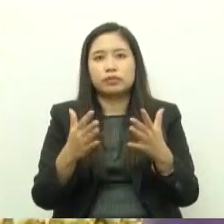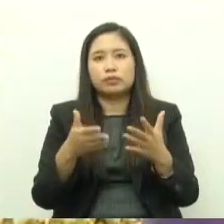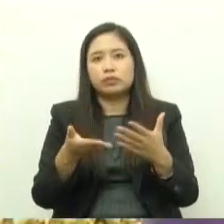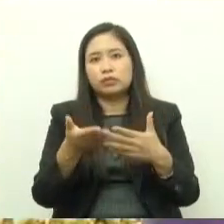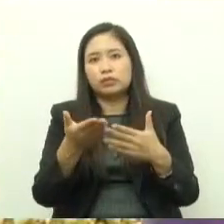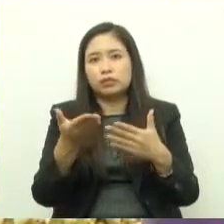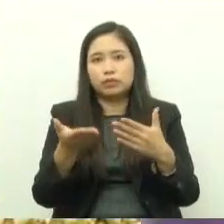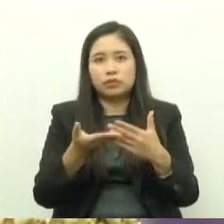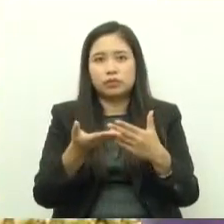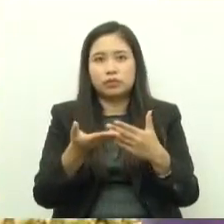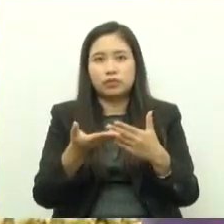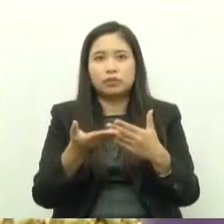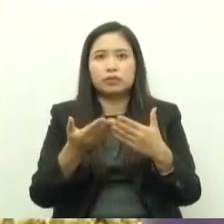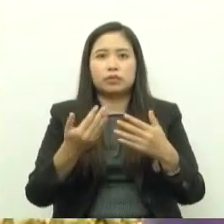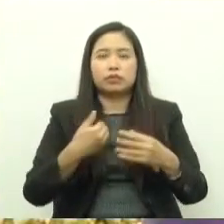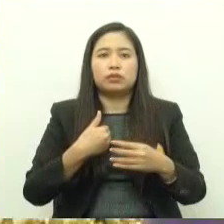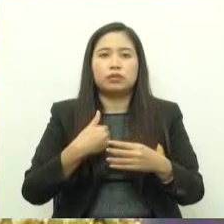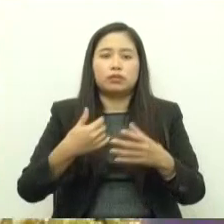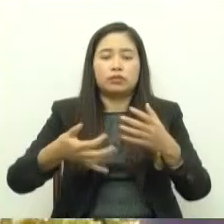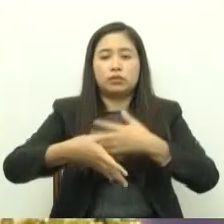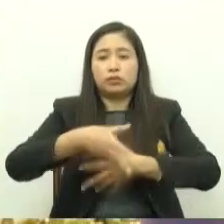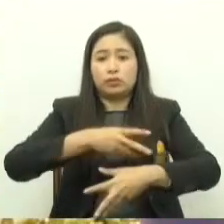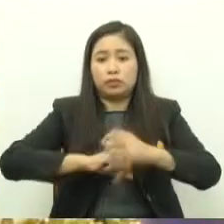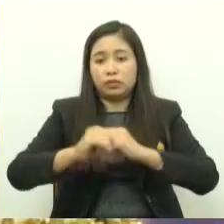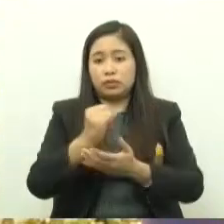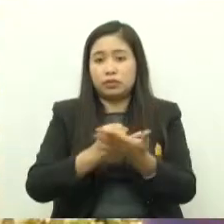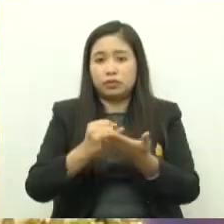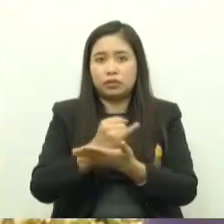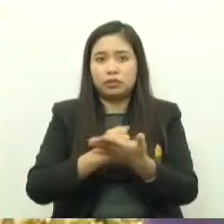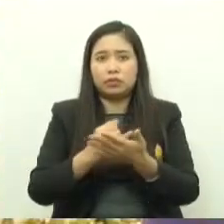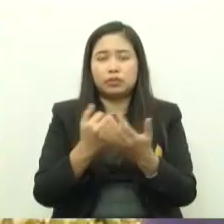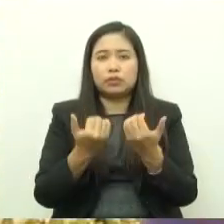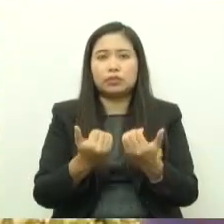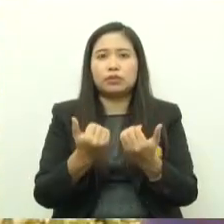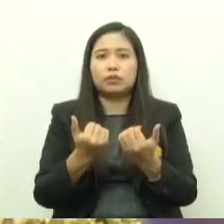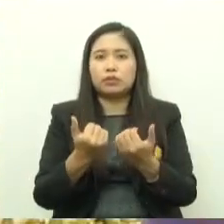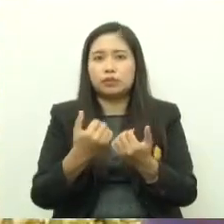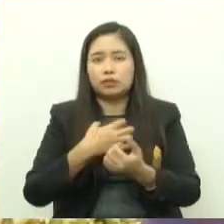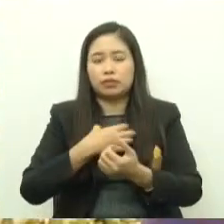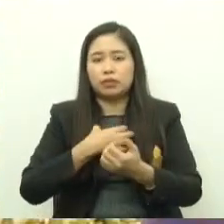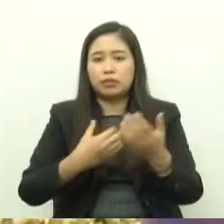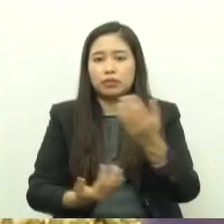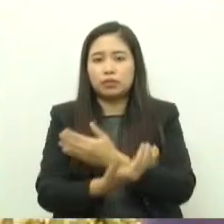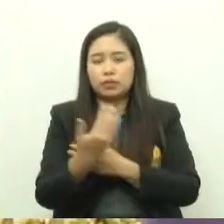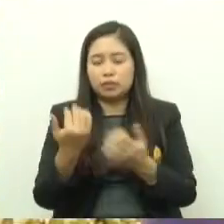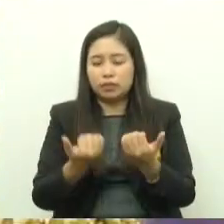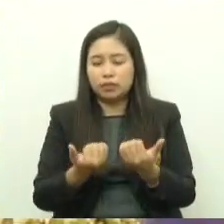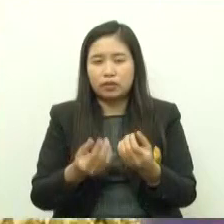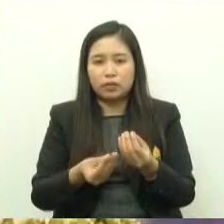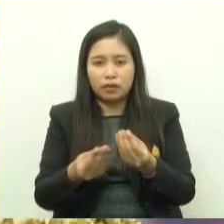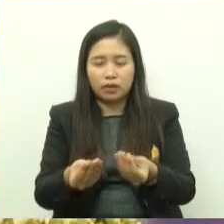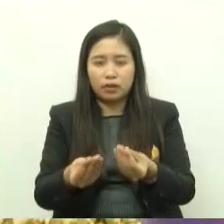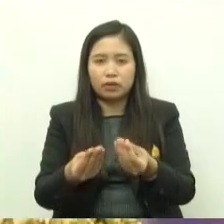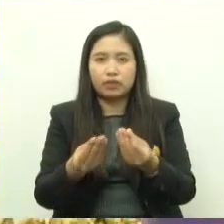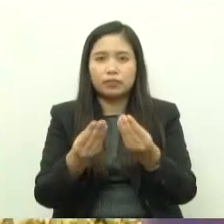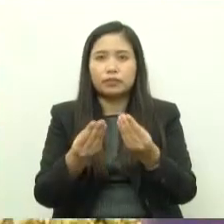สักทีเราก็พูดแต่งานศิลปหัถกรรมก็คงไม่ถูกต้องนักก็อยากถือโอกาสนี้นะครับเล่าในโอกาสที่ผม